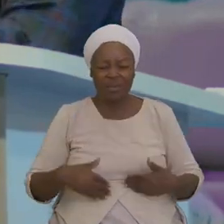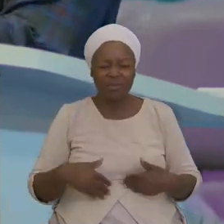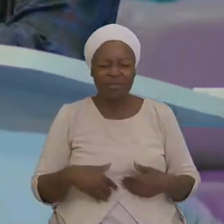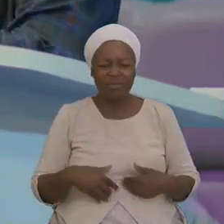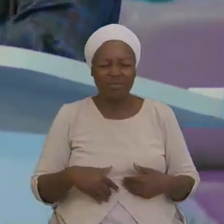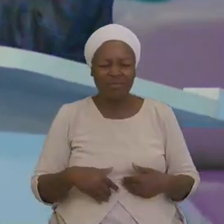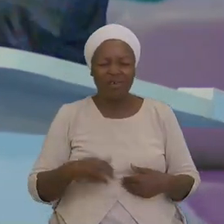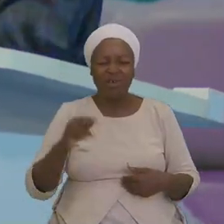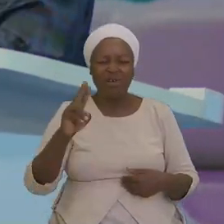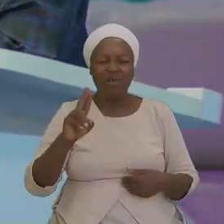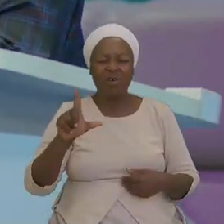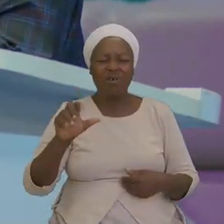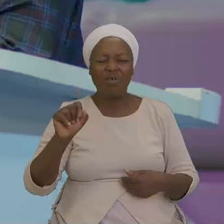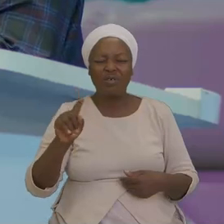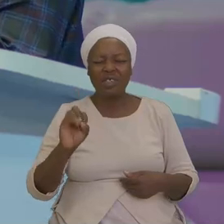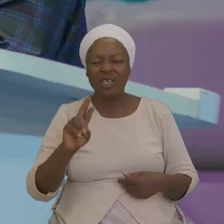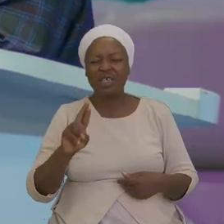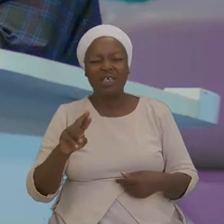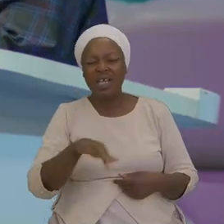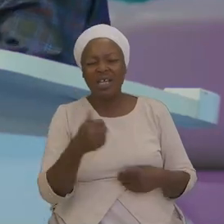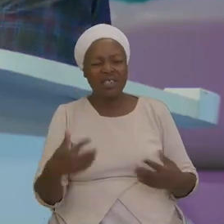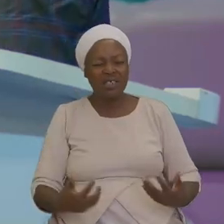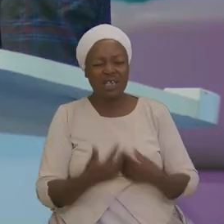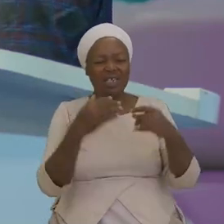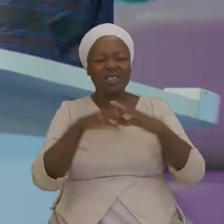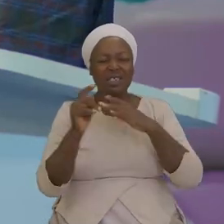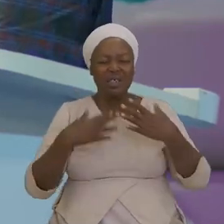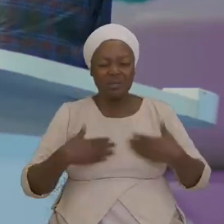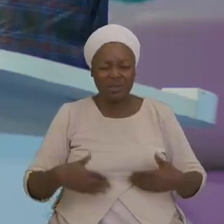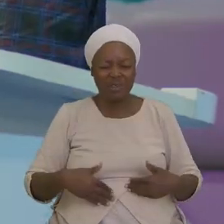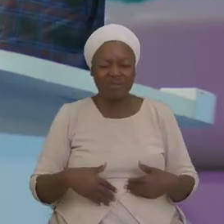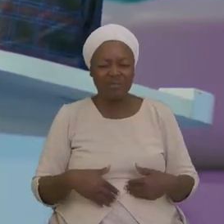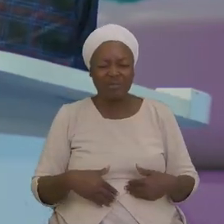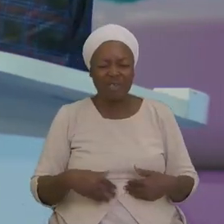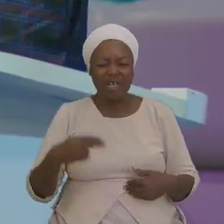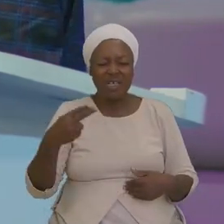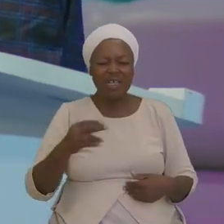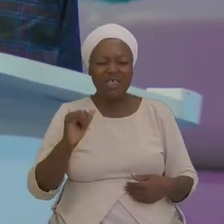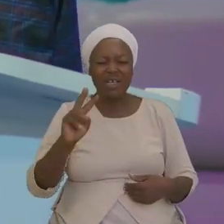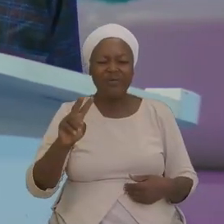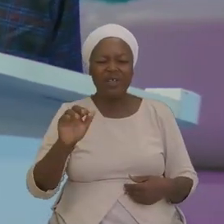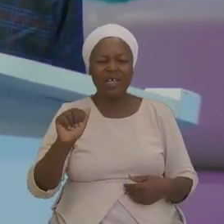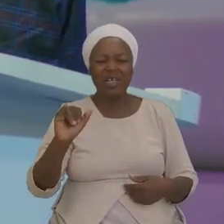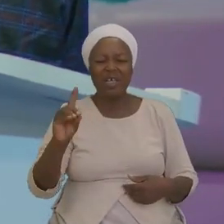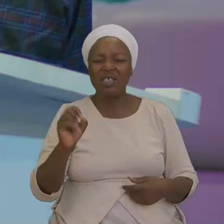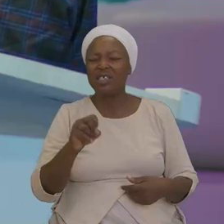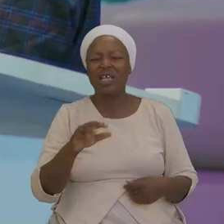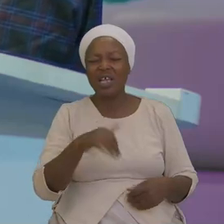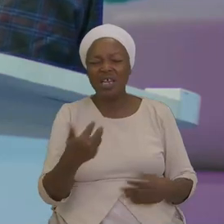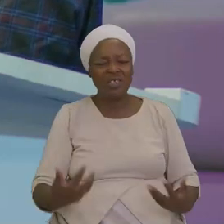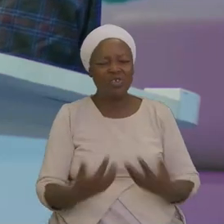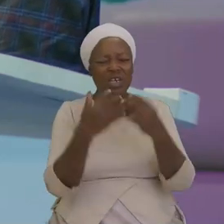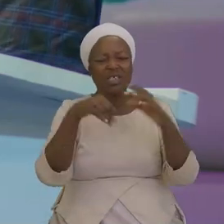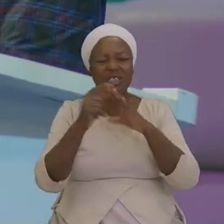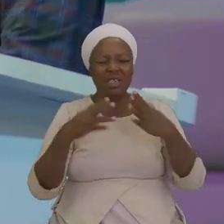corps. Ulcère, n'importe quel défi dans le corps. VIH/SIDA, n'importe quel